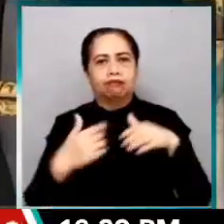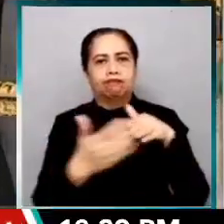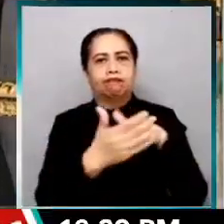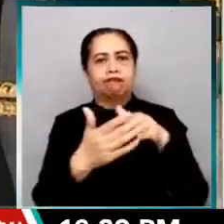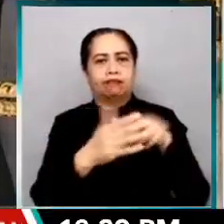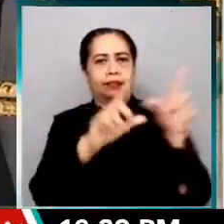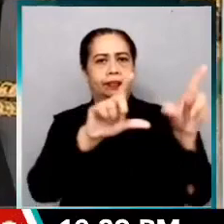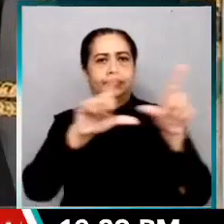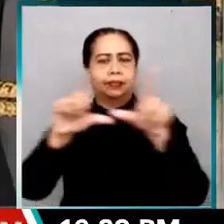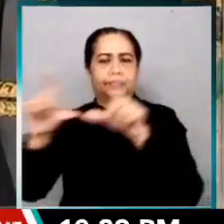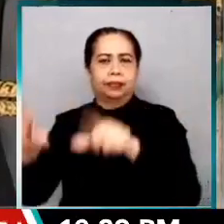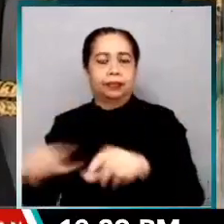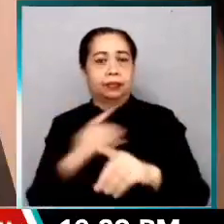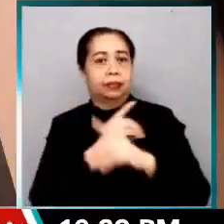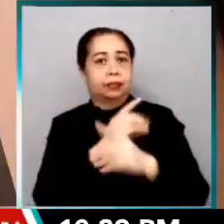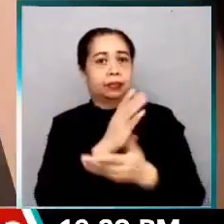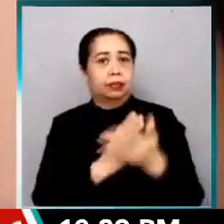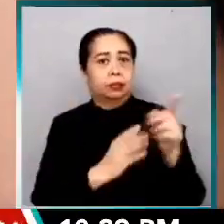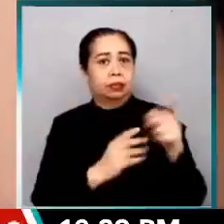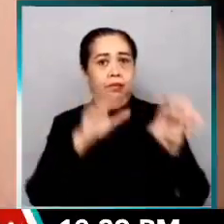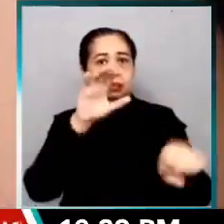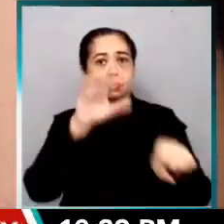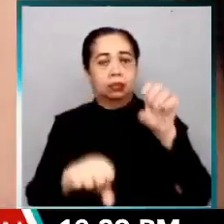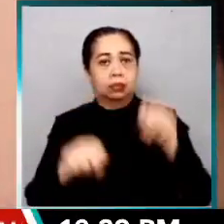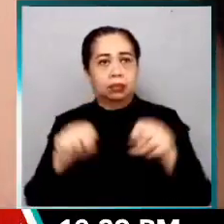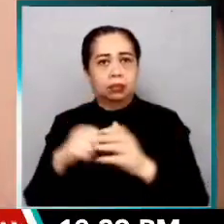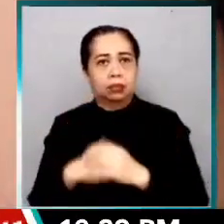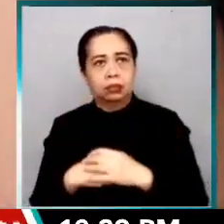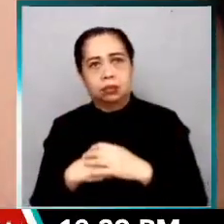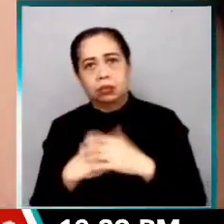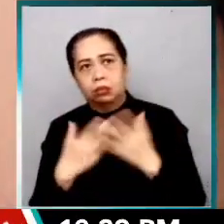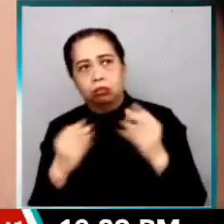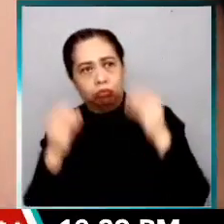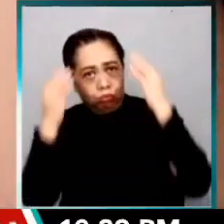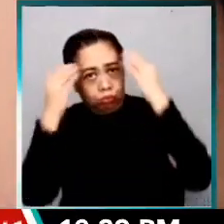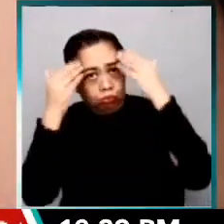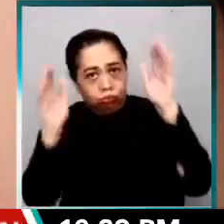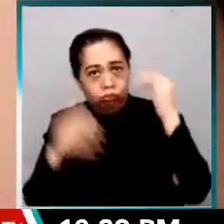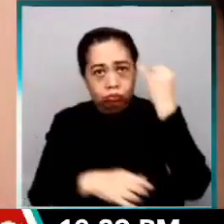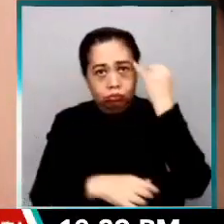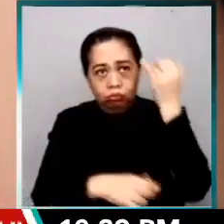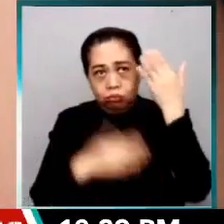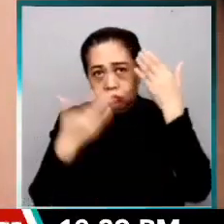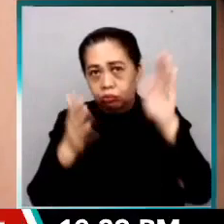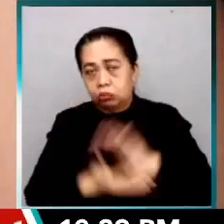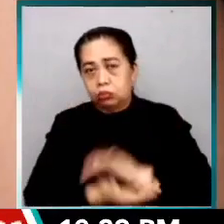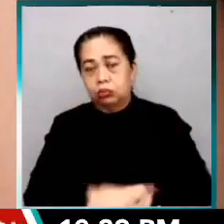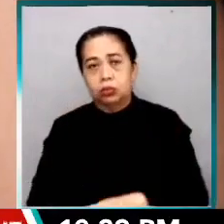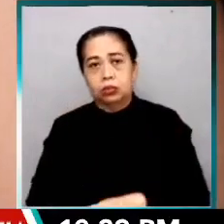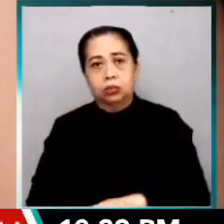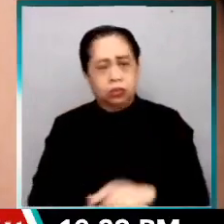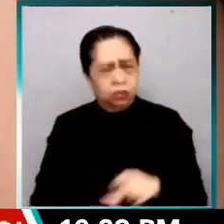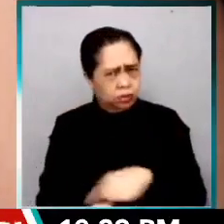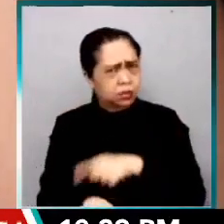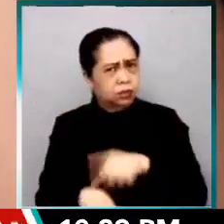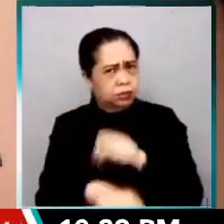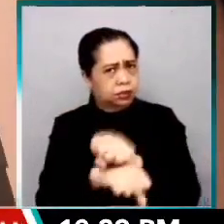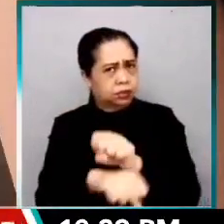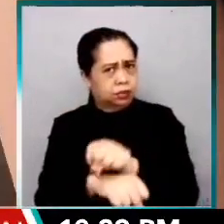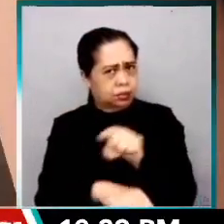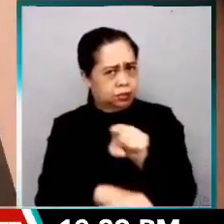Depensa naman ang ilan sa mga dinakip. Wala pong idea. Okay. Matagal mo na ba ito hanap buhay? Hindi